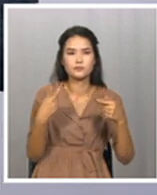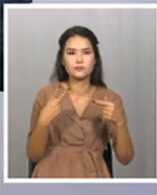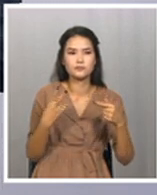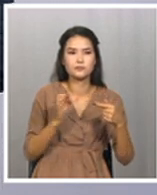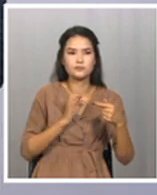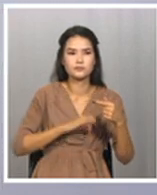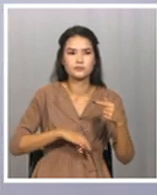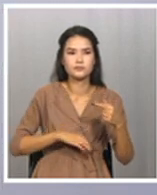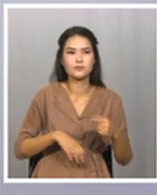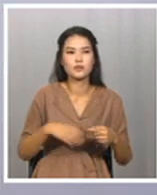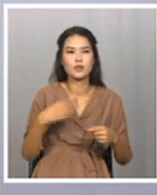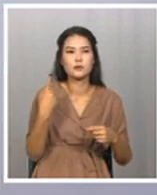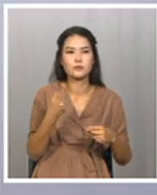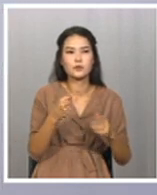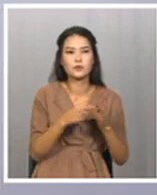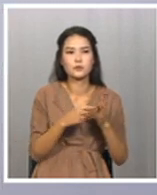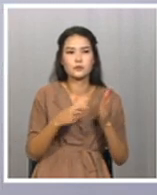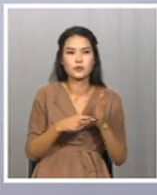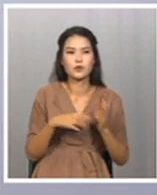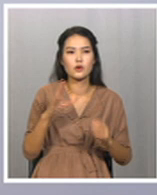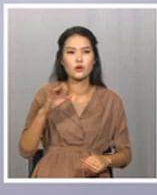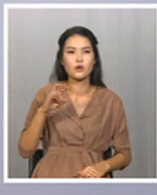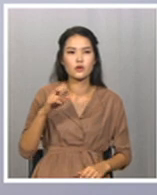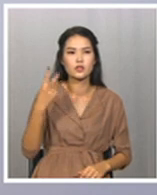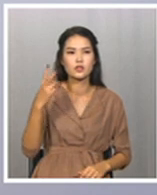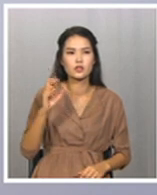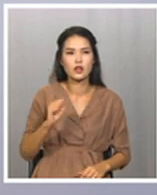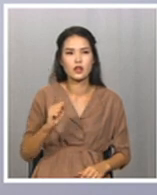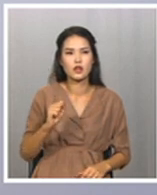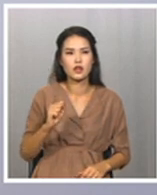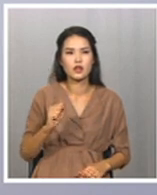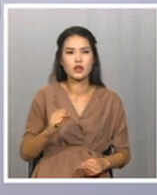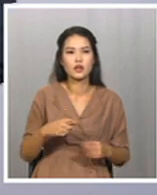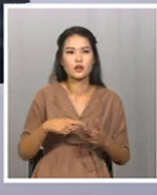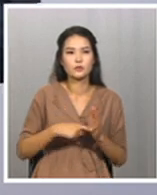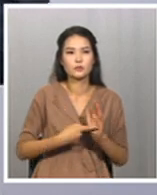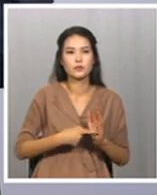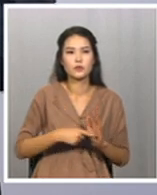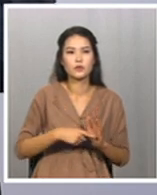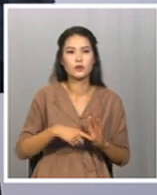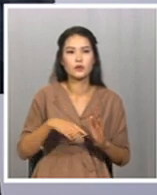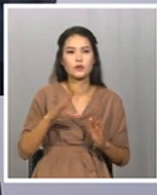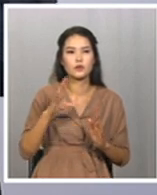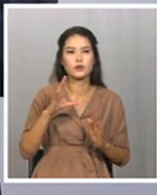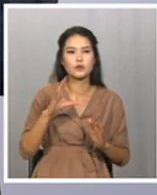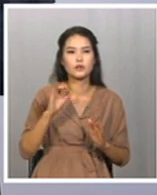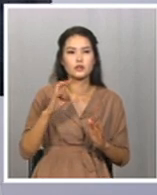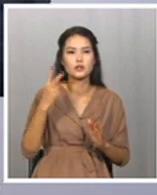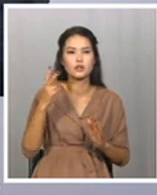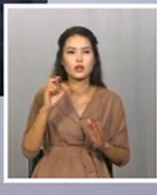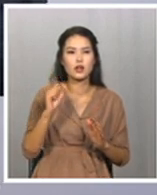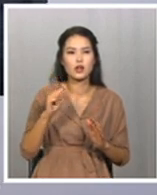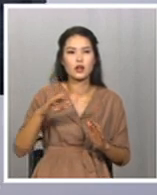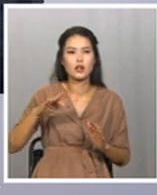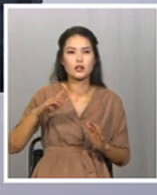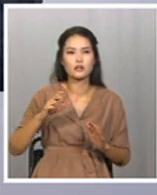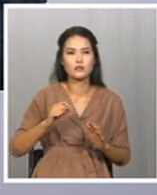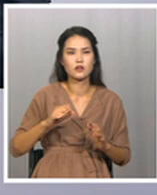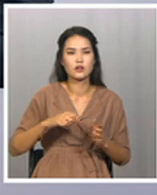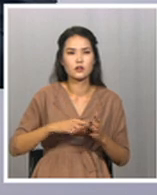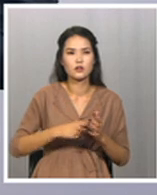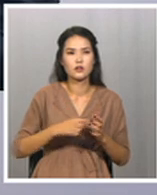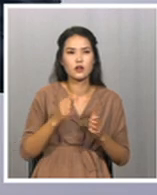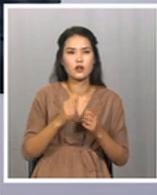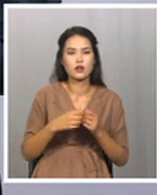Яғни 1 бөлінген косинус квадрат альфа. Арғылай ол синус квадрат альфаға көбейтіледі. Мына синус квадрат альфа бөлшектің